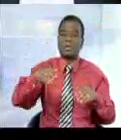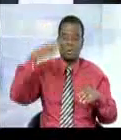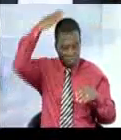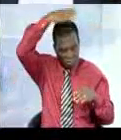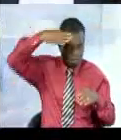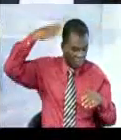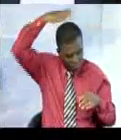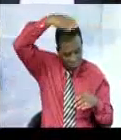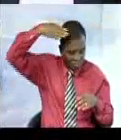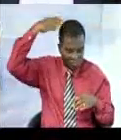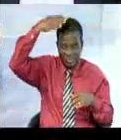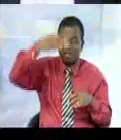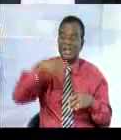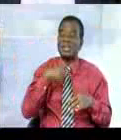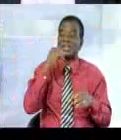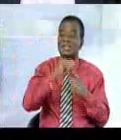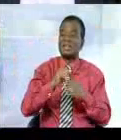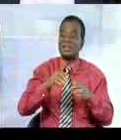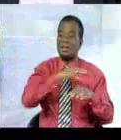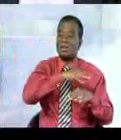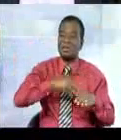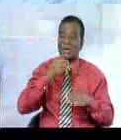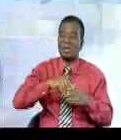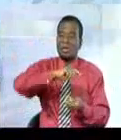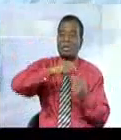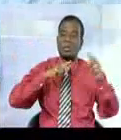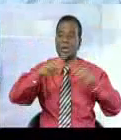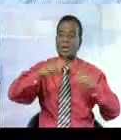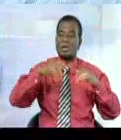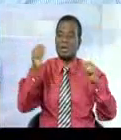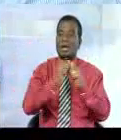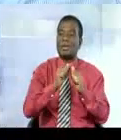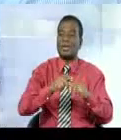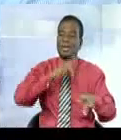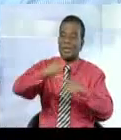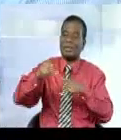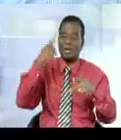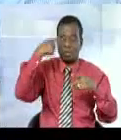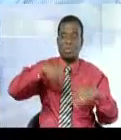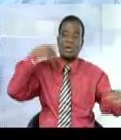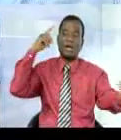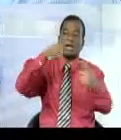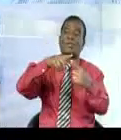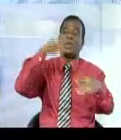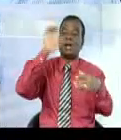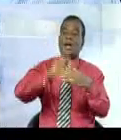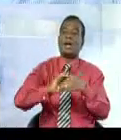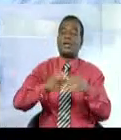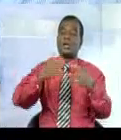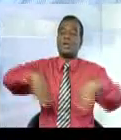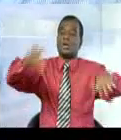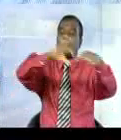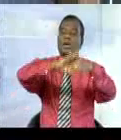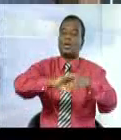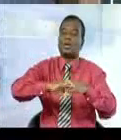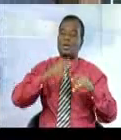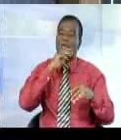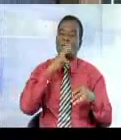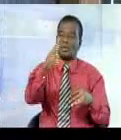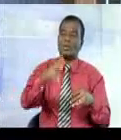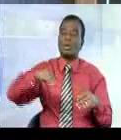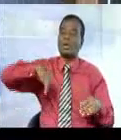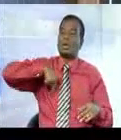Réconciliation, Charles Konambani. Cette mission vise à échanger avec les victimes afin d'aboutir à une réconciliation sincère.